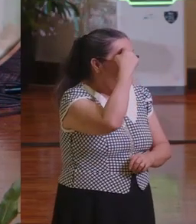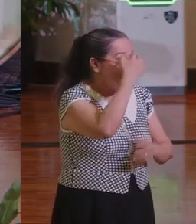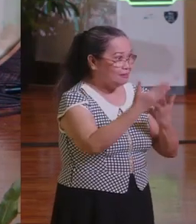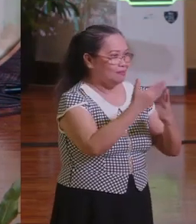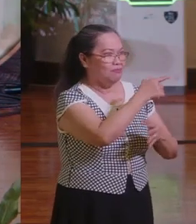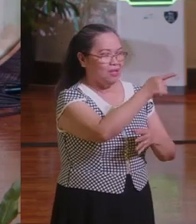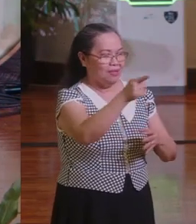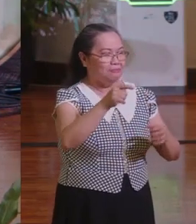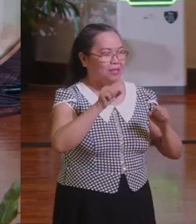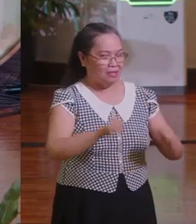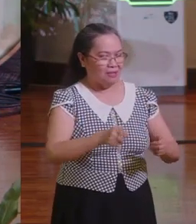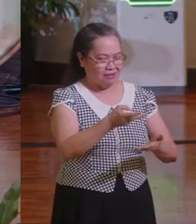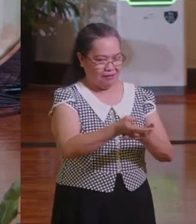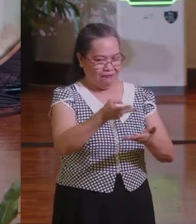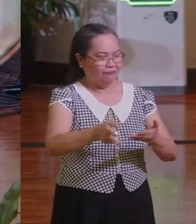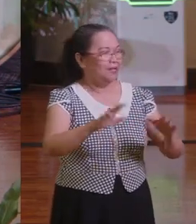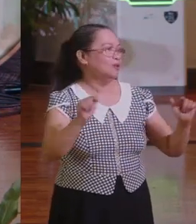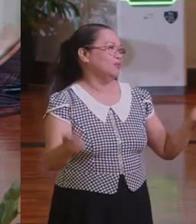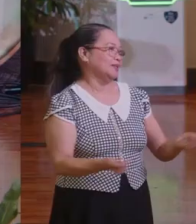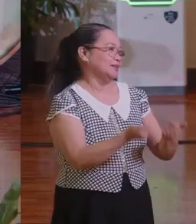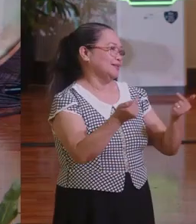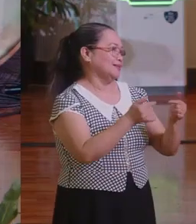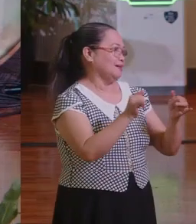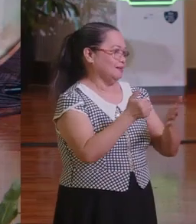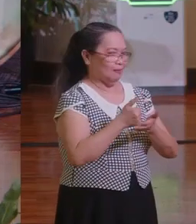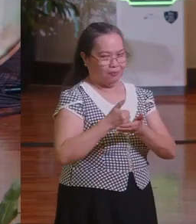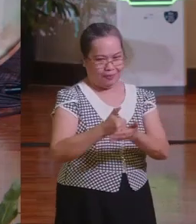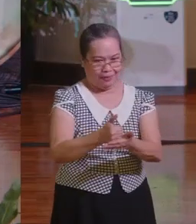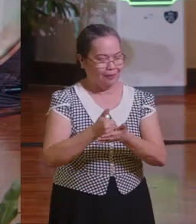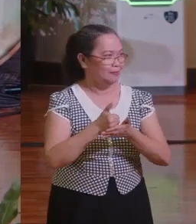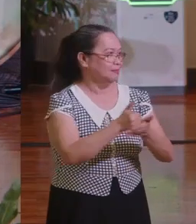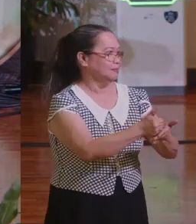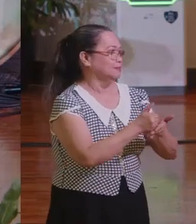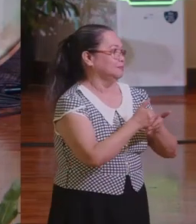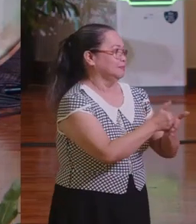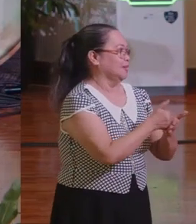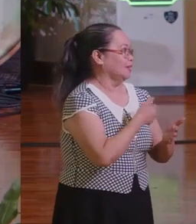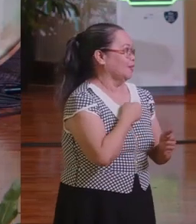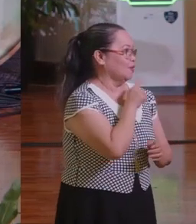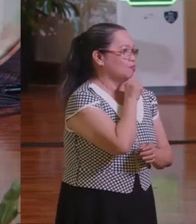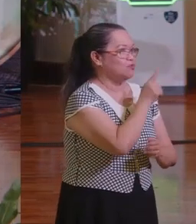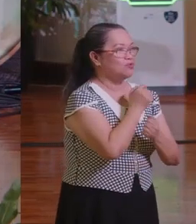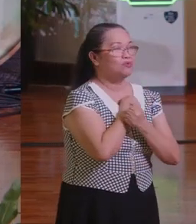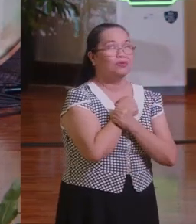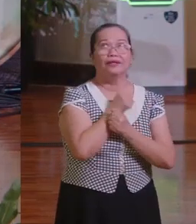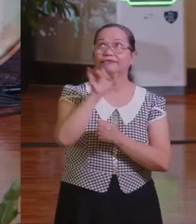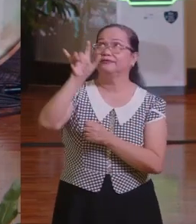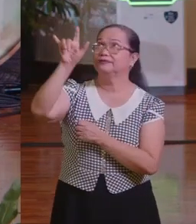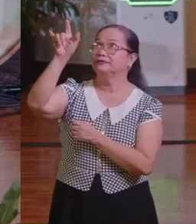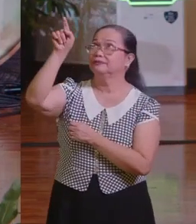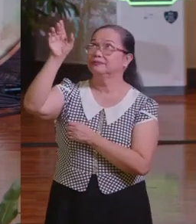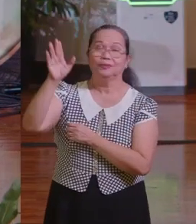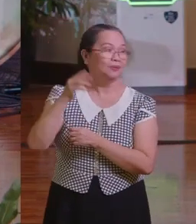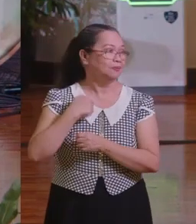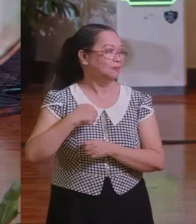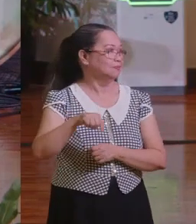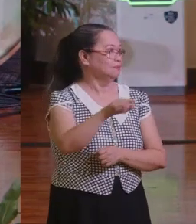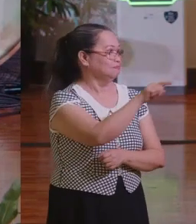din silang mahulog sa ganong kasalanan, kaya sila tumutulong. At meron silang tunay na pag-ibig at pagmamahal sa kanilang